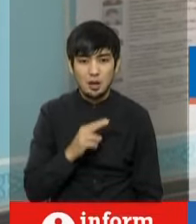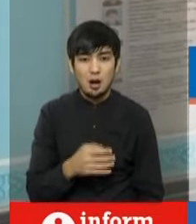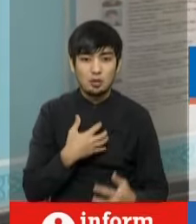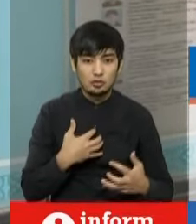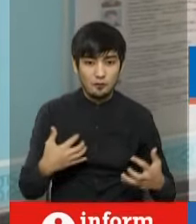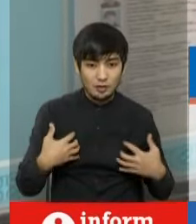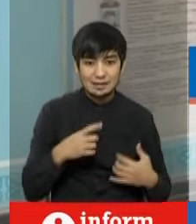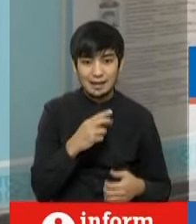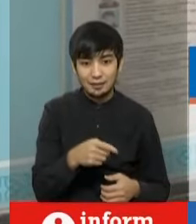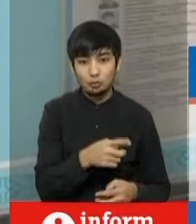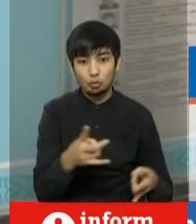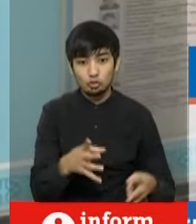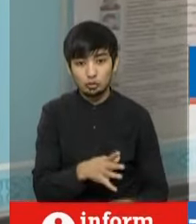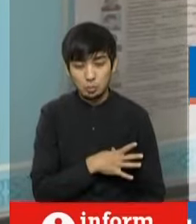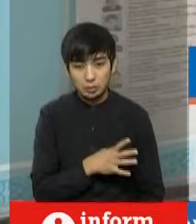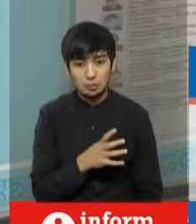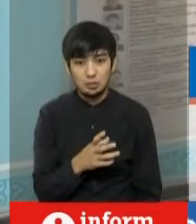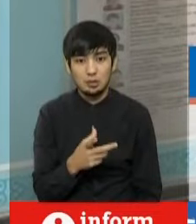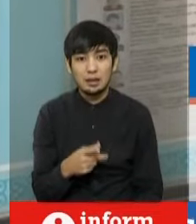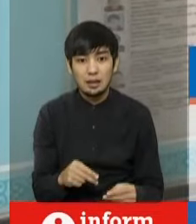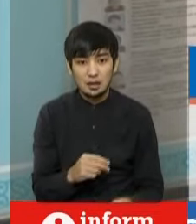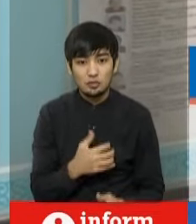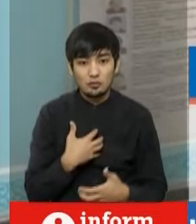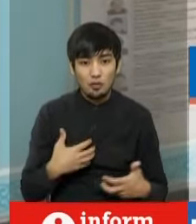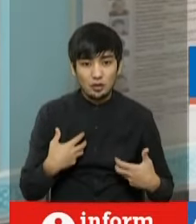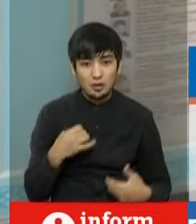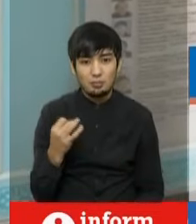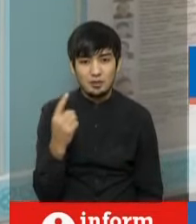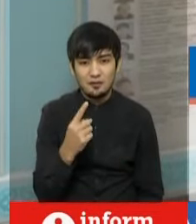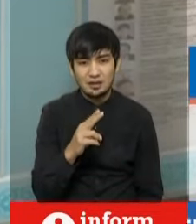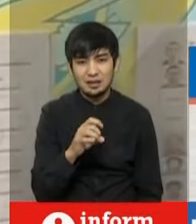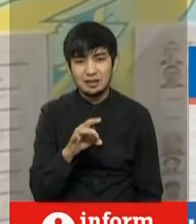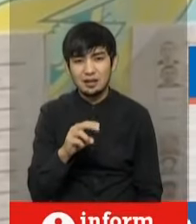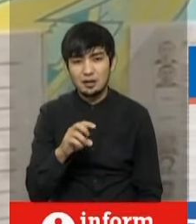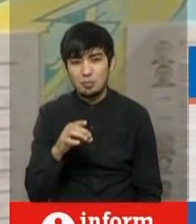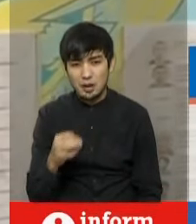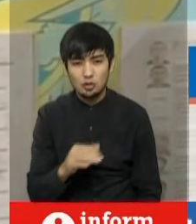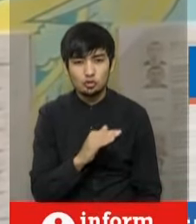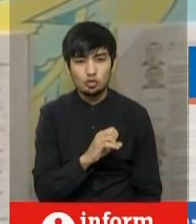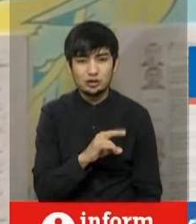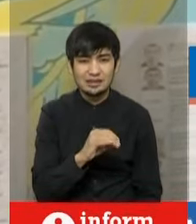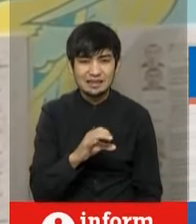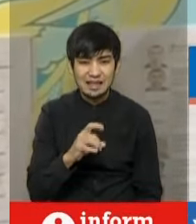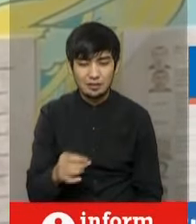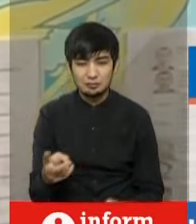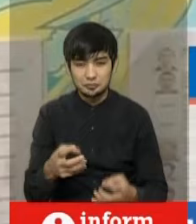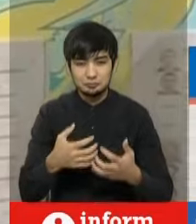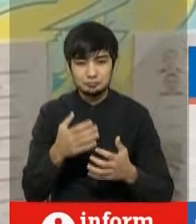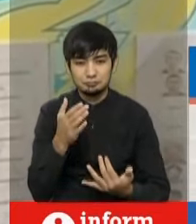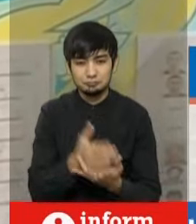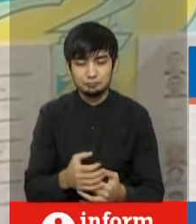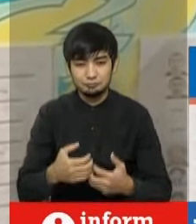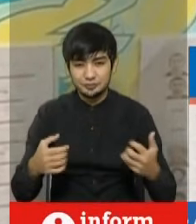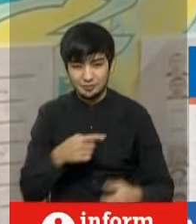тұрады. Малды жаңағы Жүнісхан мен ең бірінші Қыдырбай деген кісілер бөліп алады. Осы робудың басшысы болған Әлімбеков Жүнісхан